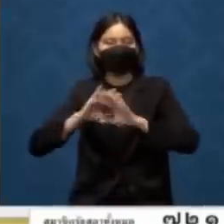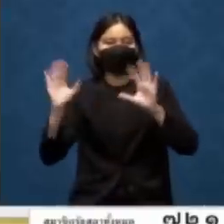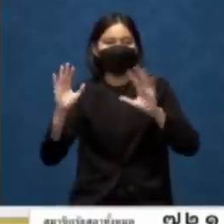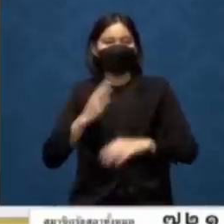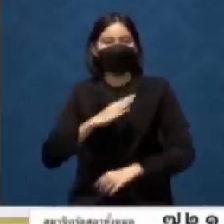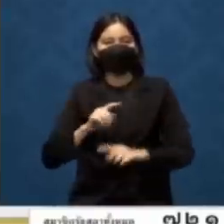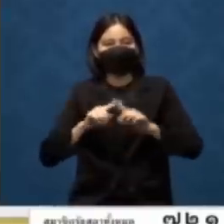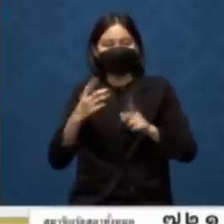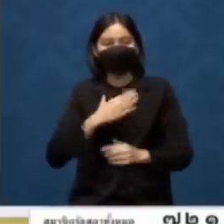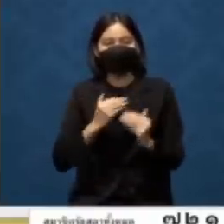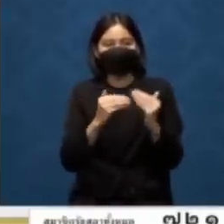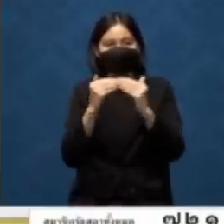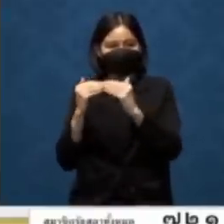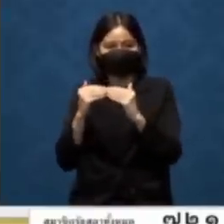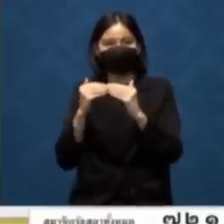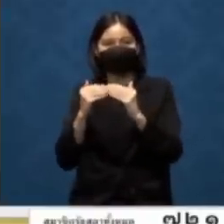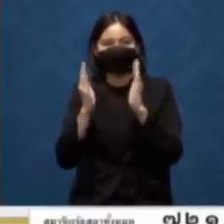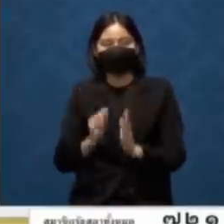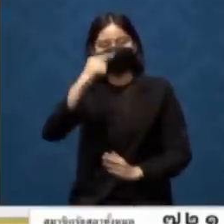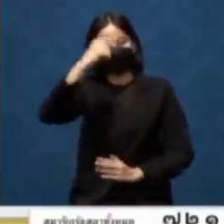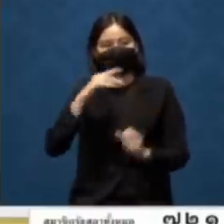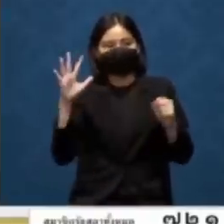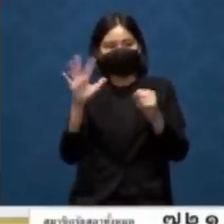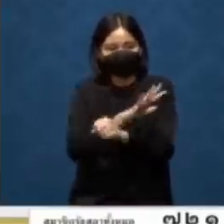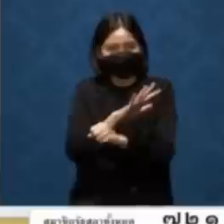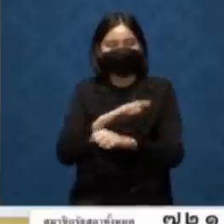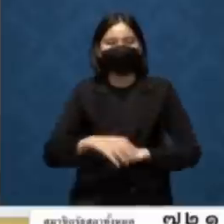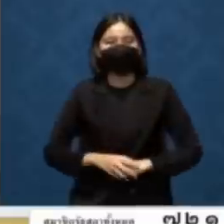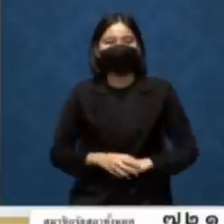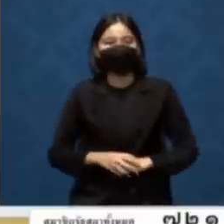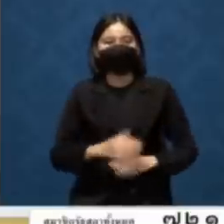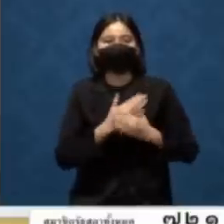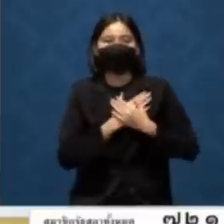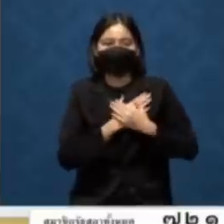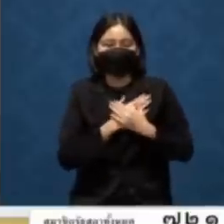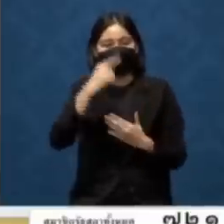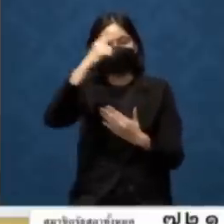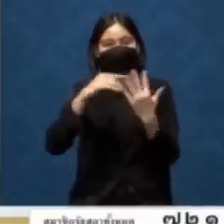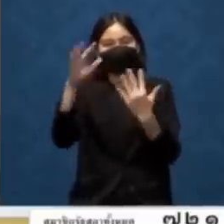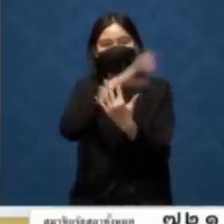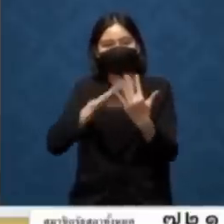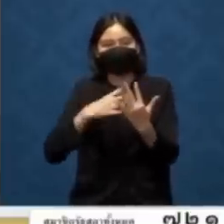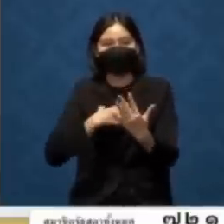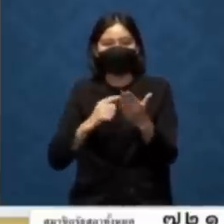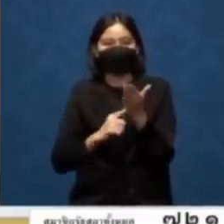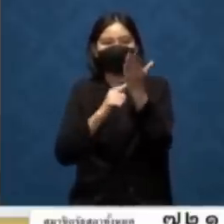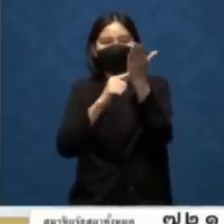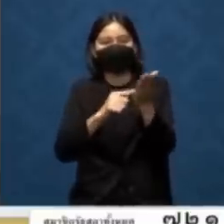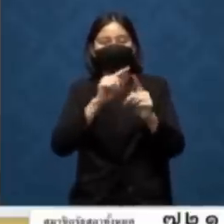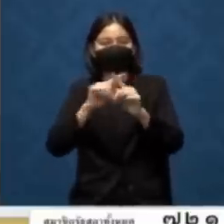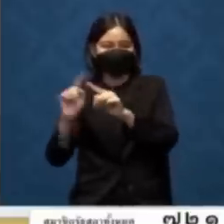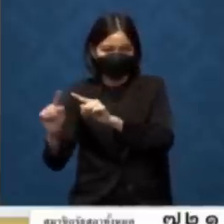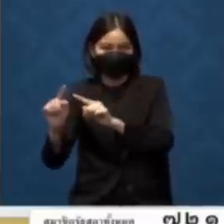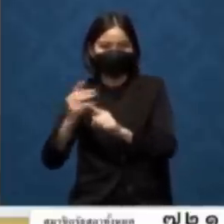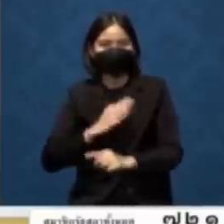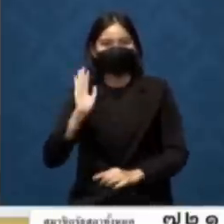sit.อเสนอต่ๆผมมีศตร์นก